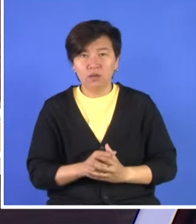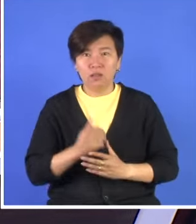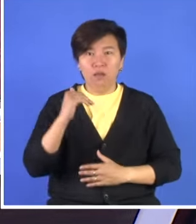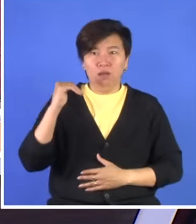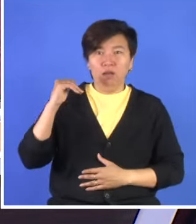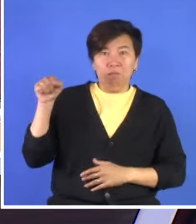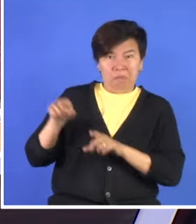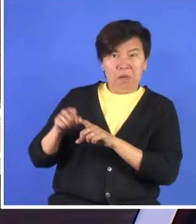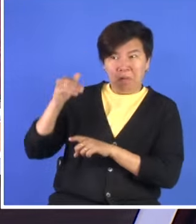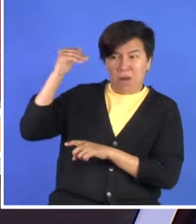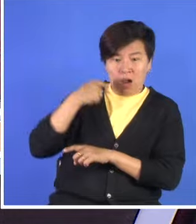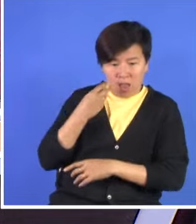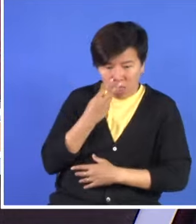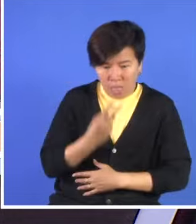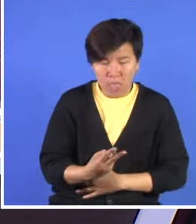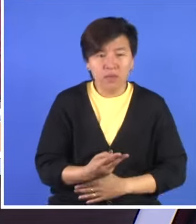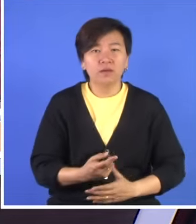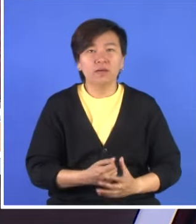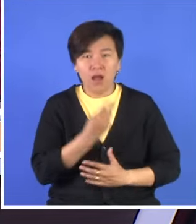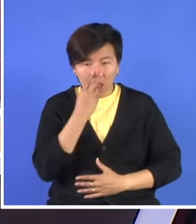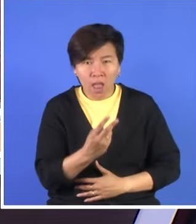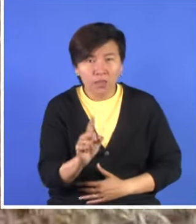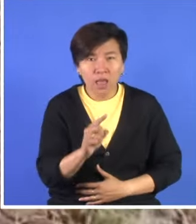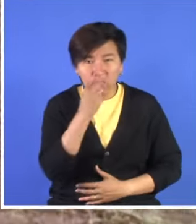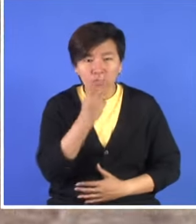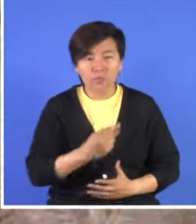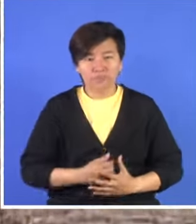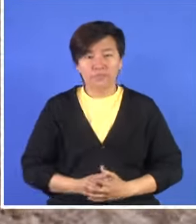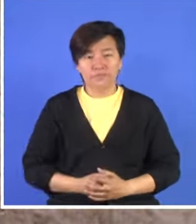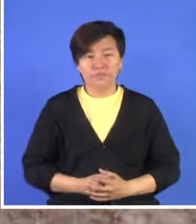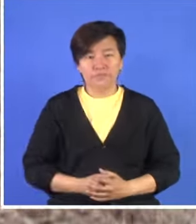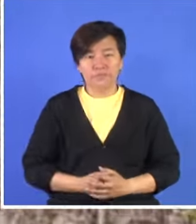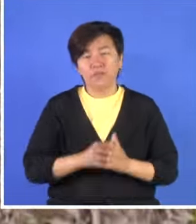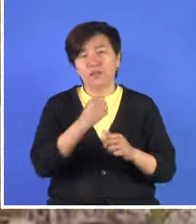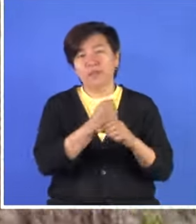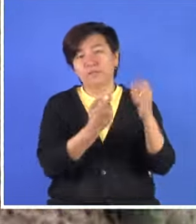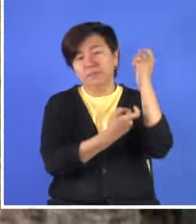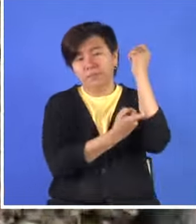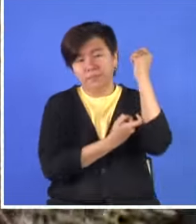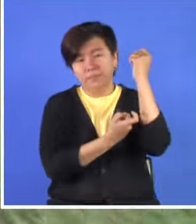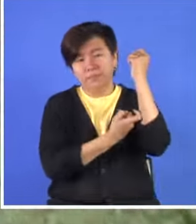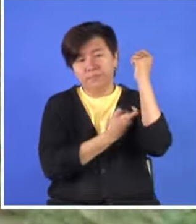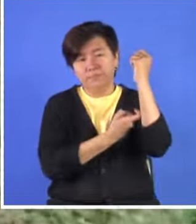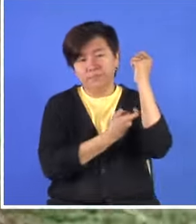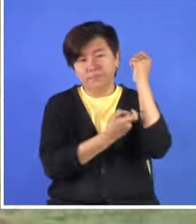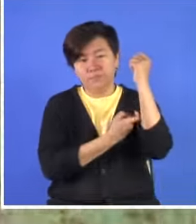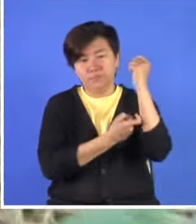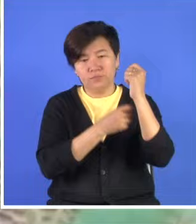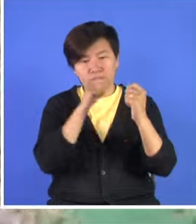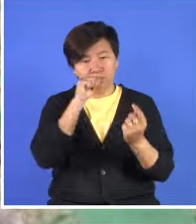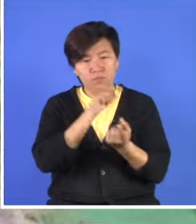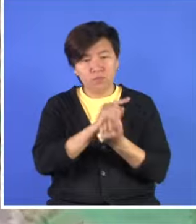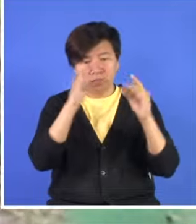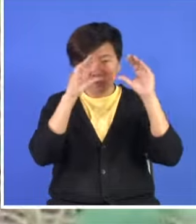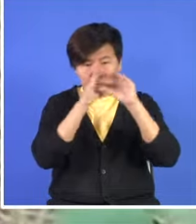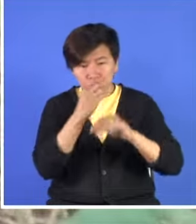จอก็ได้ดูนะครับไปเจออะไรนะฮะนะครับระหว่างที่ไปกรีดยางนี่สายแล้วล่ะครับว่าแต่ว่าเจอในตอนเวลากลางคืนว่าอย่